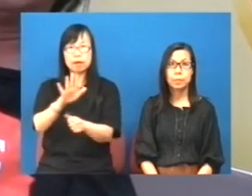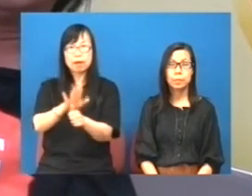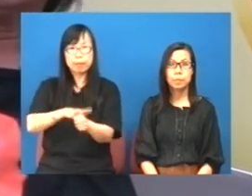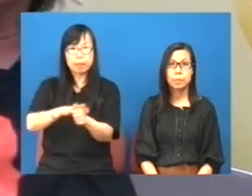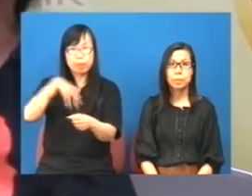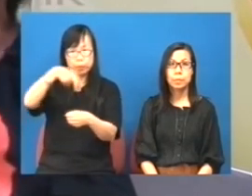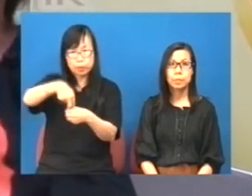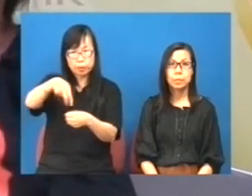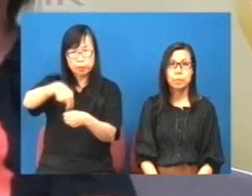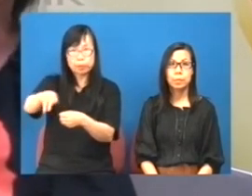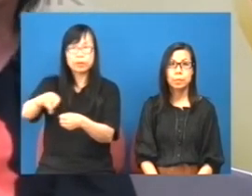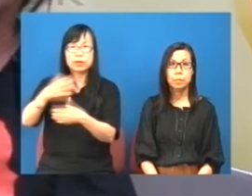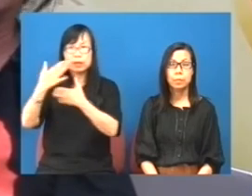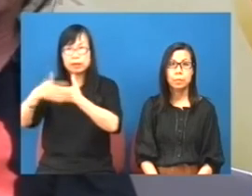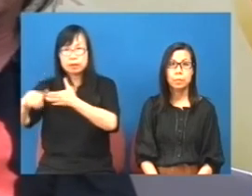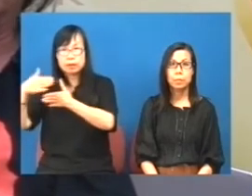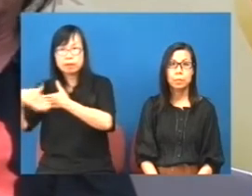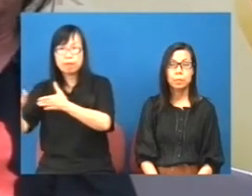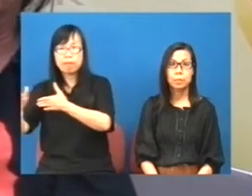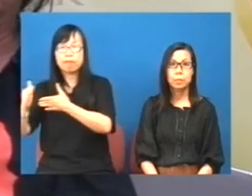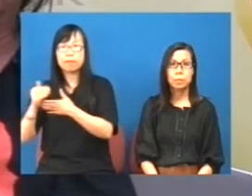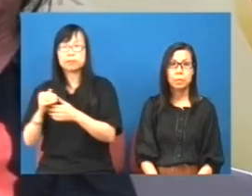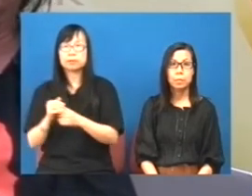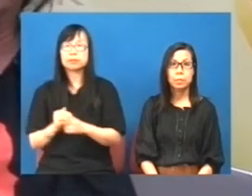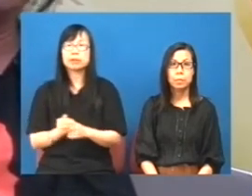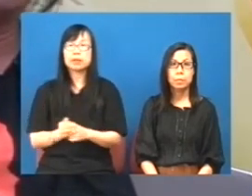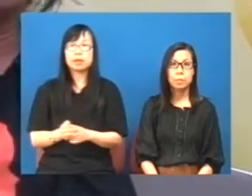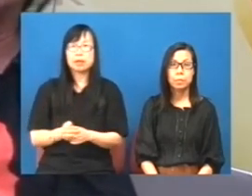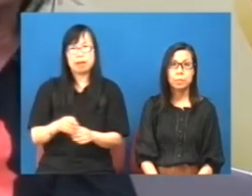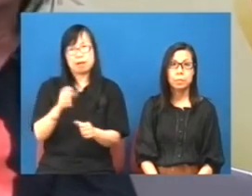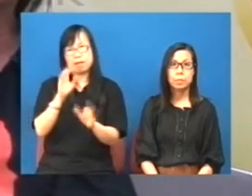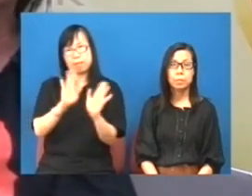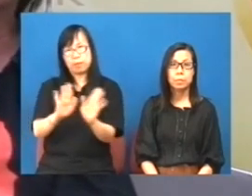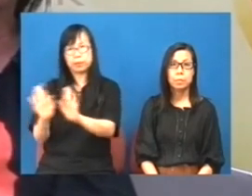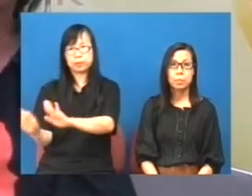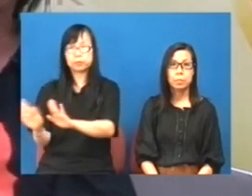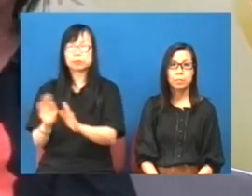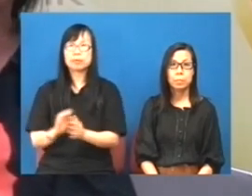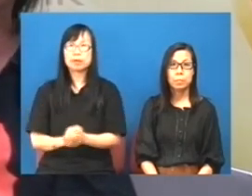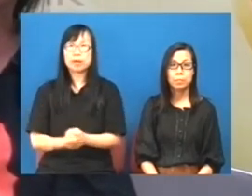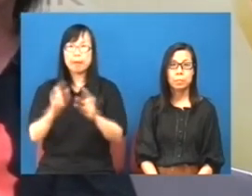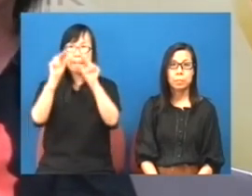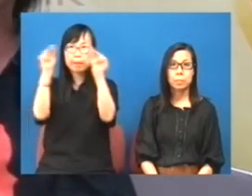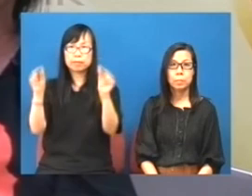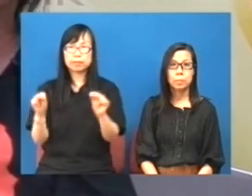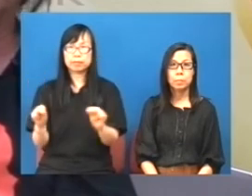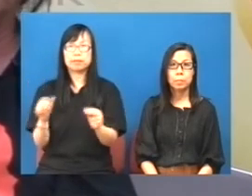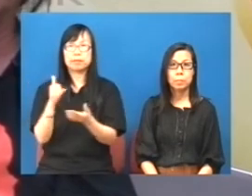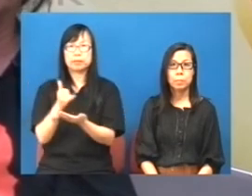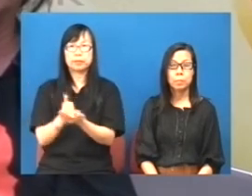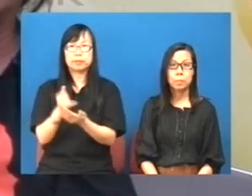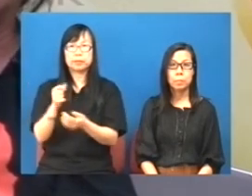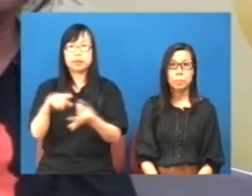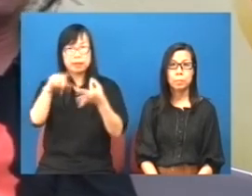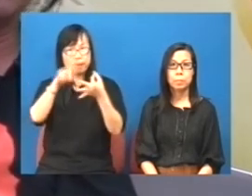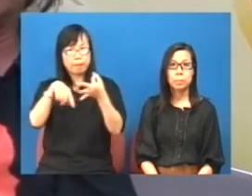其他相關的後勤服務所以現在的問題在於什麼就是自從溫布萊搞了